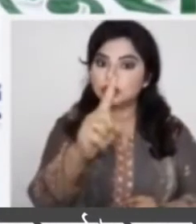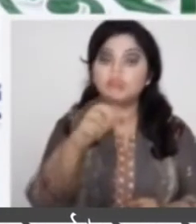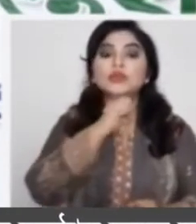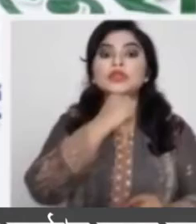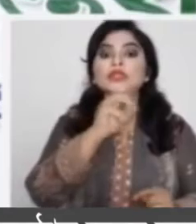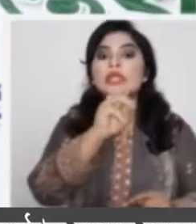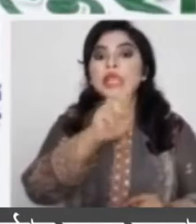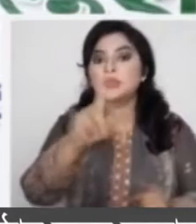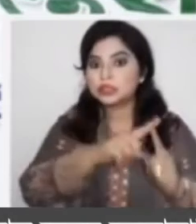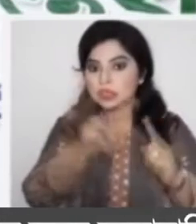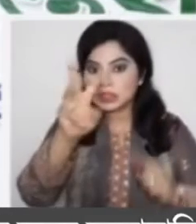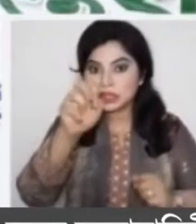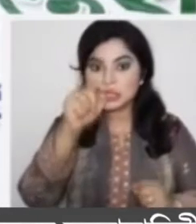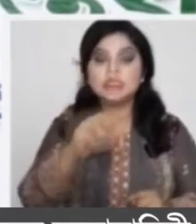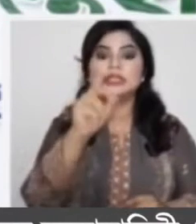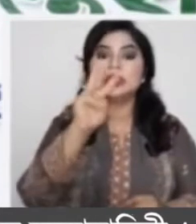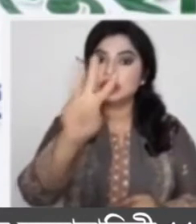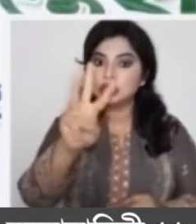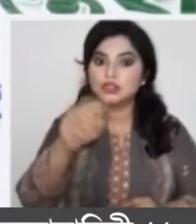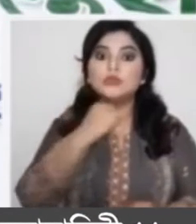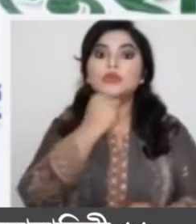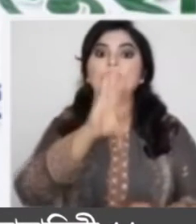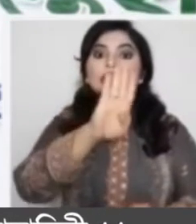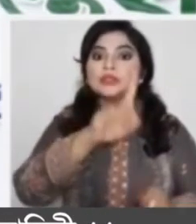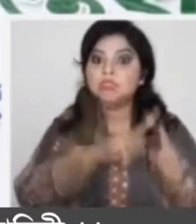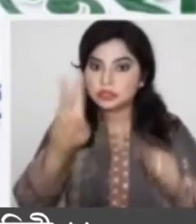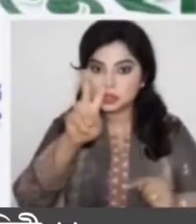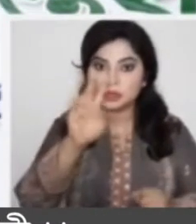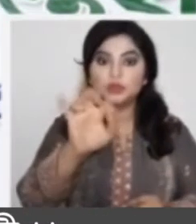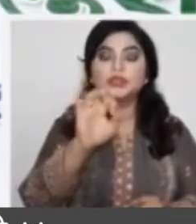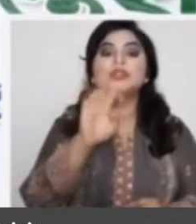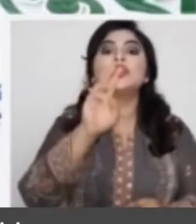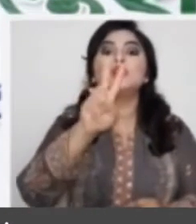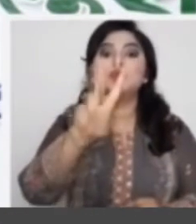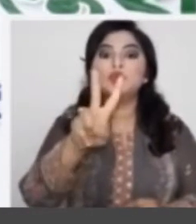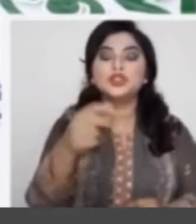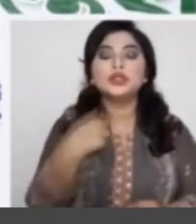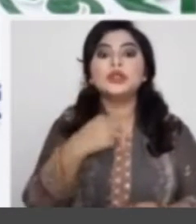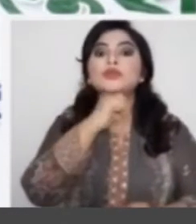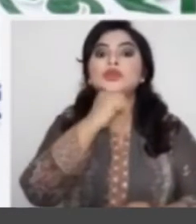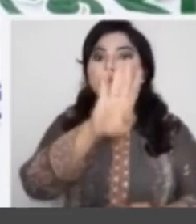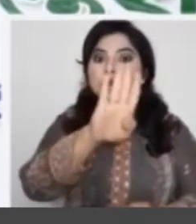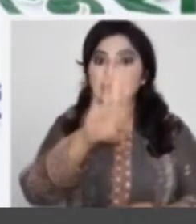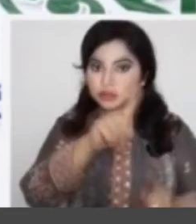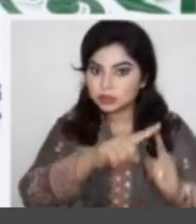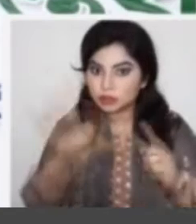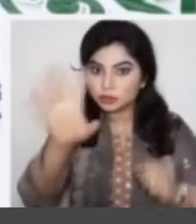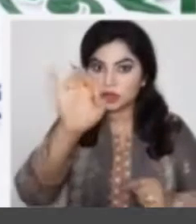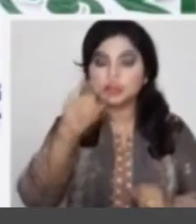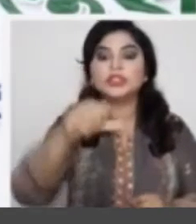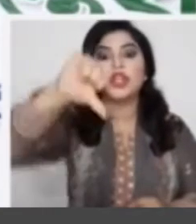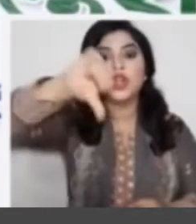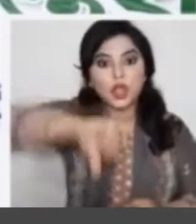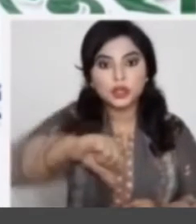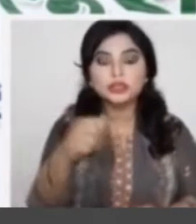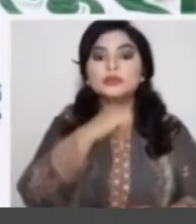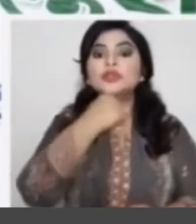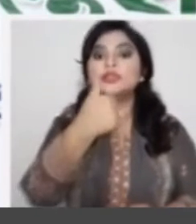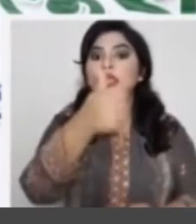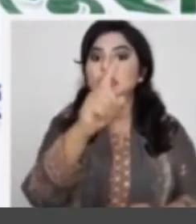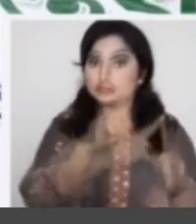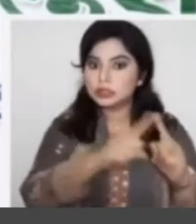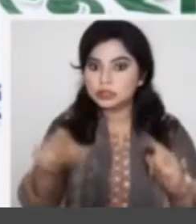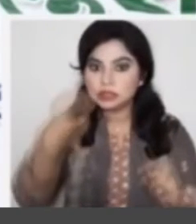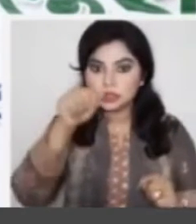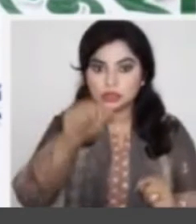চড়ে বসে সরকার। ভাইরাসটি যেন ছড়িয়ে পড়তে না পারে সেজন্য 26 মার্চ থেকে বন্ধ ঘোষণা করা হয় সব সরকারি বেসরকারি